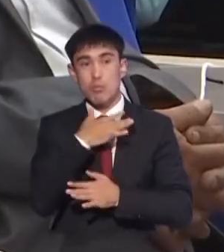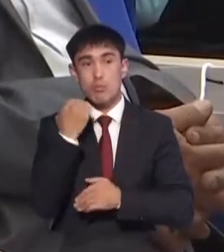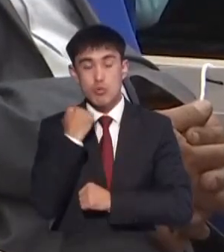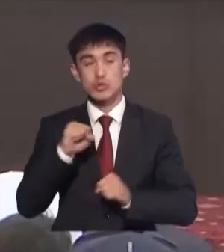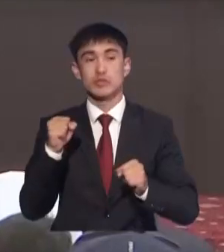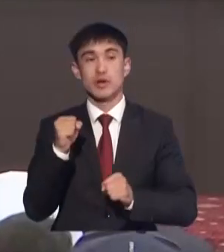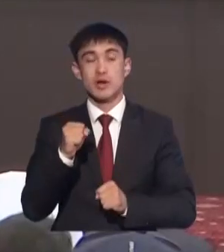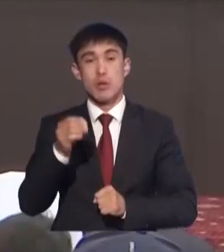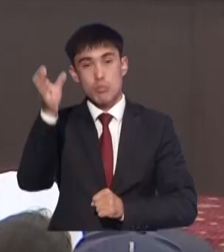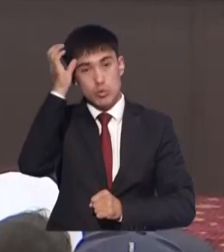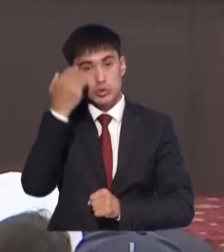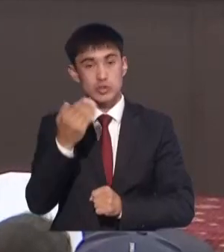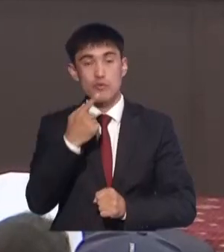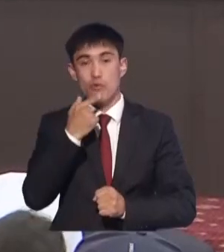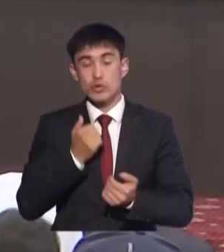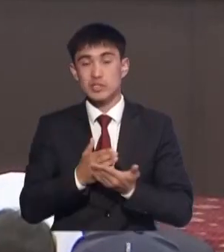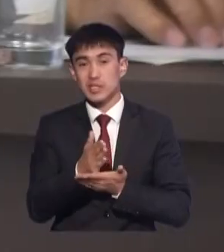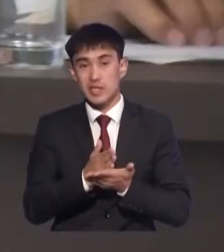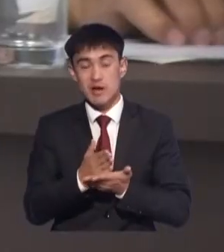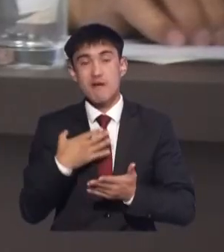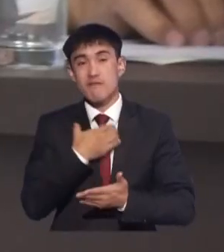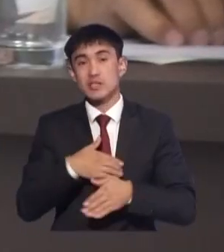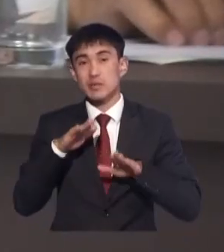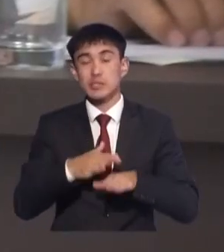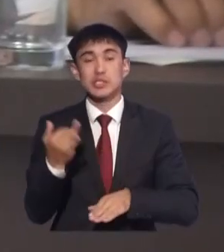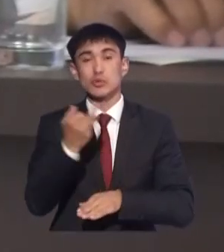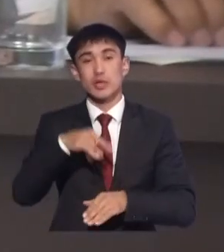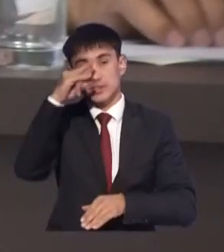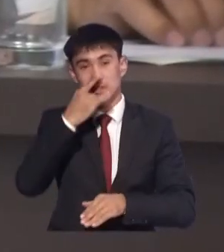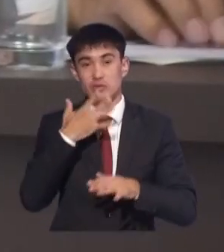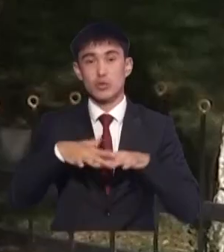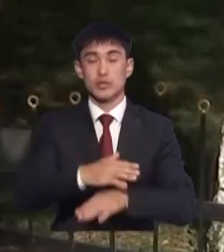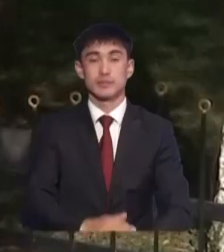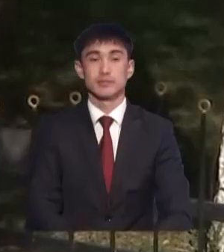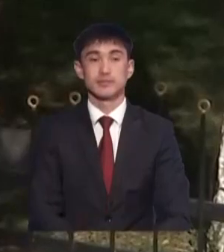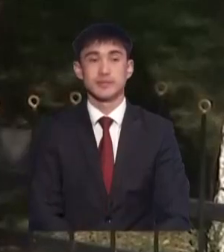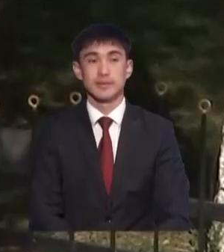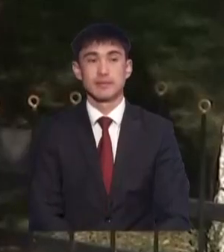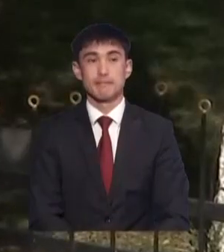героя, мудрость его воинской стратегии и важное место в истории казахского народа.